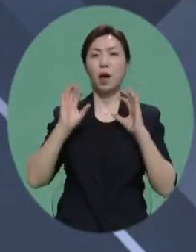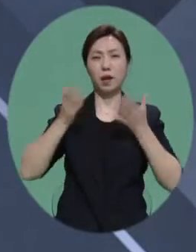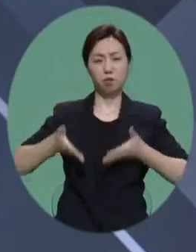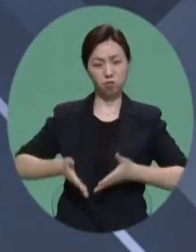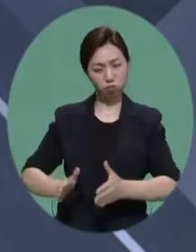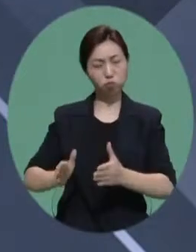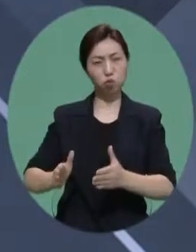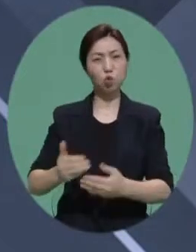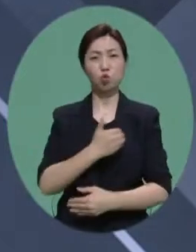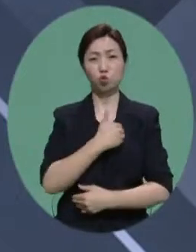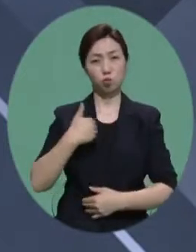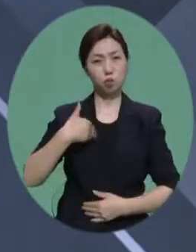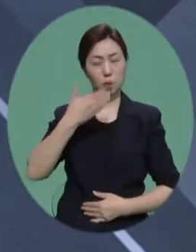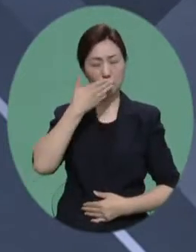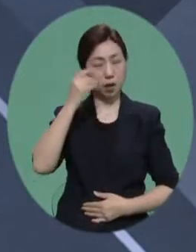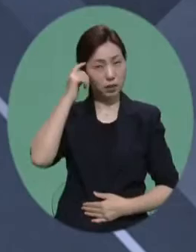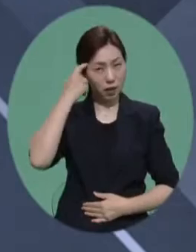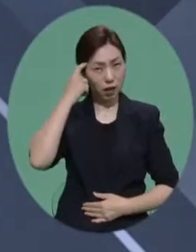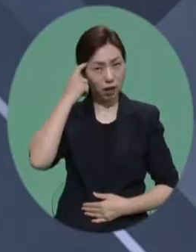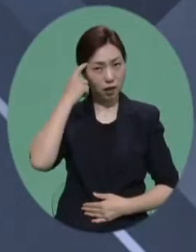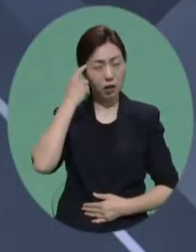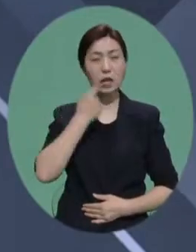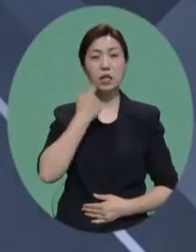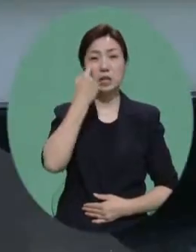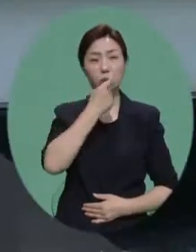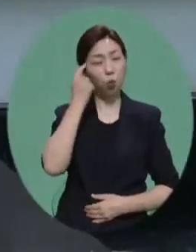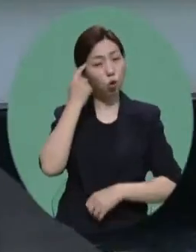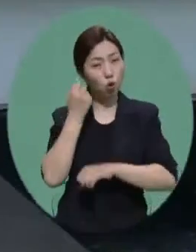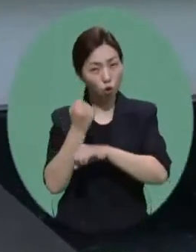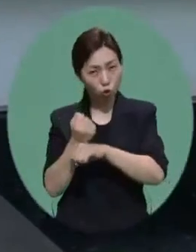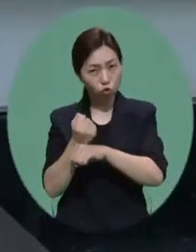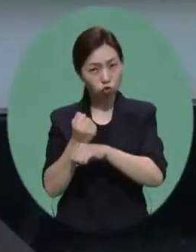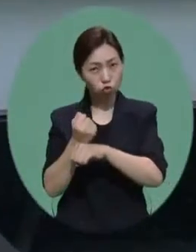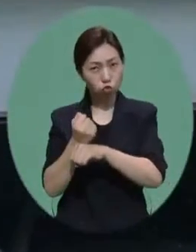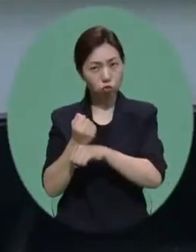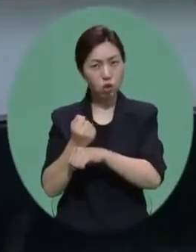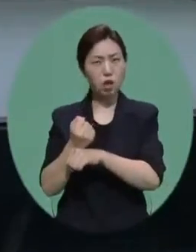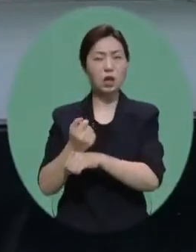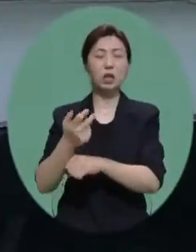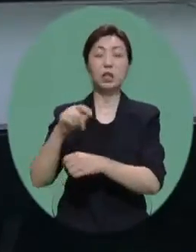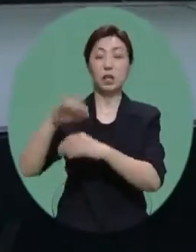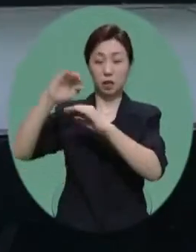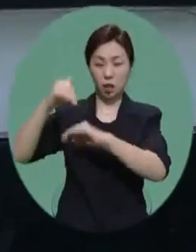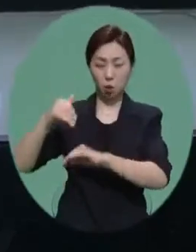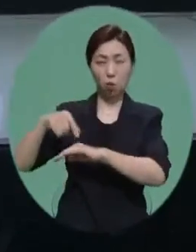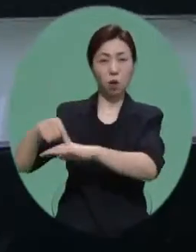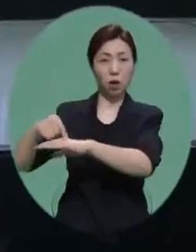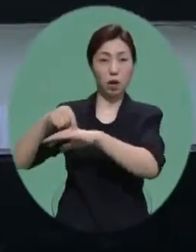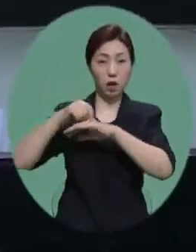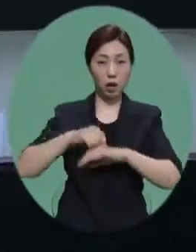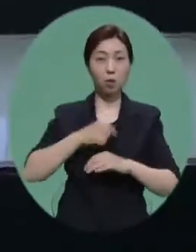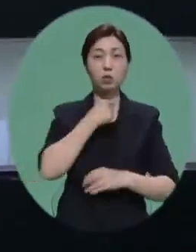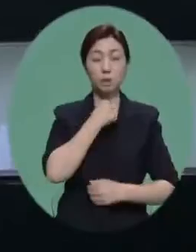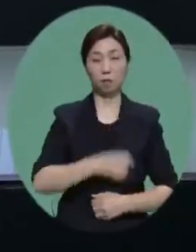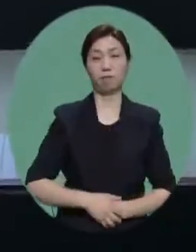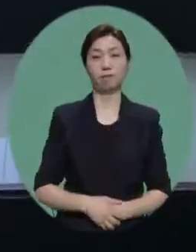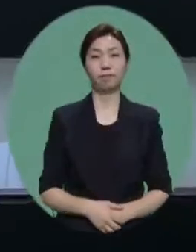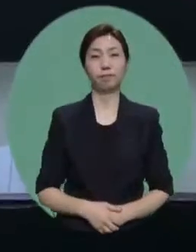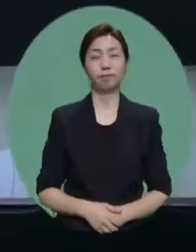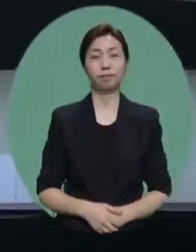라는 이런 학계의 정설을 저도 체험하고 싶습니다 일단 질문은 나중에